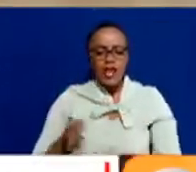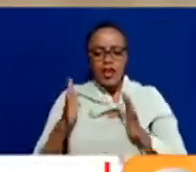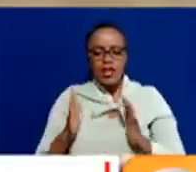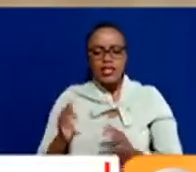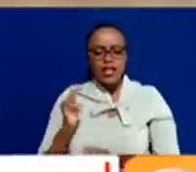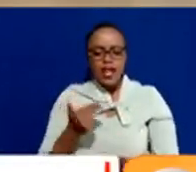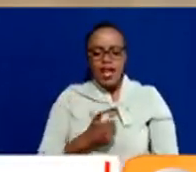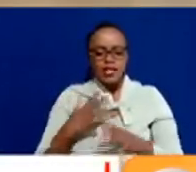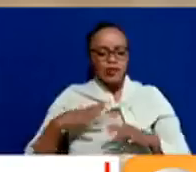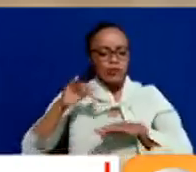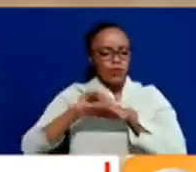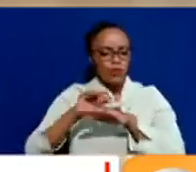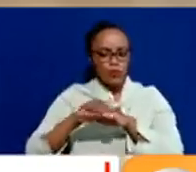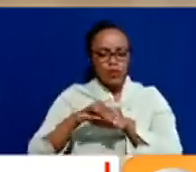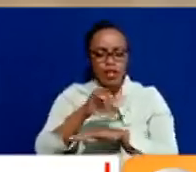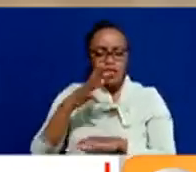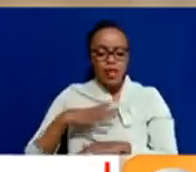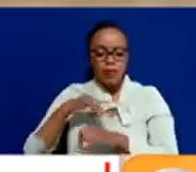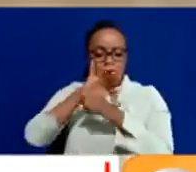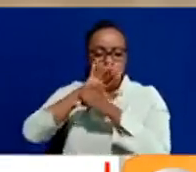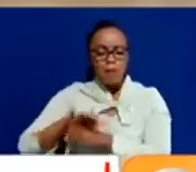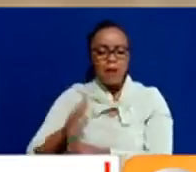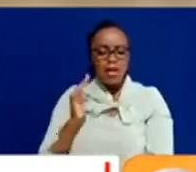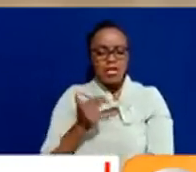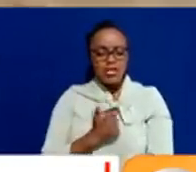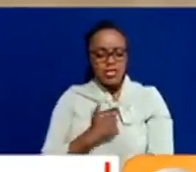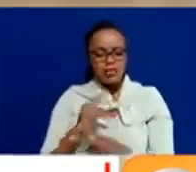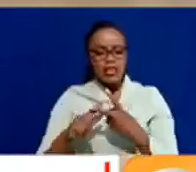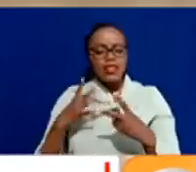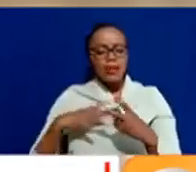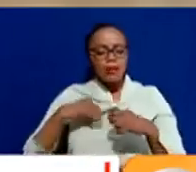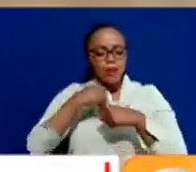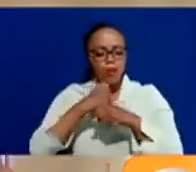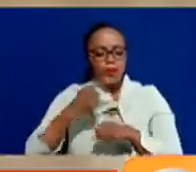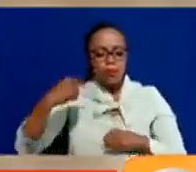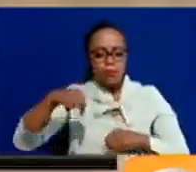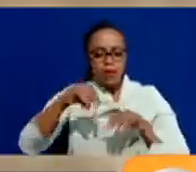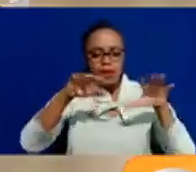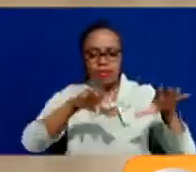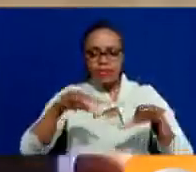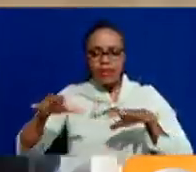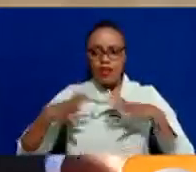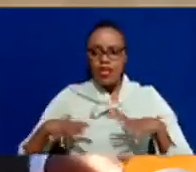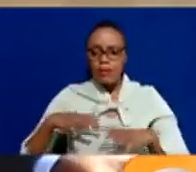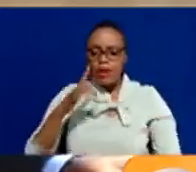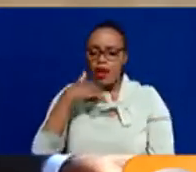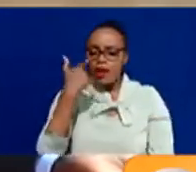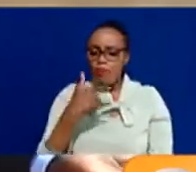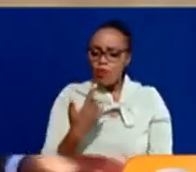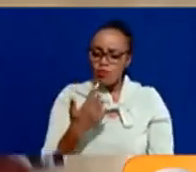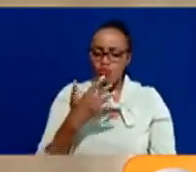ni wangwana. Wale walitutesa, wale walituhangaisha, wale